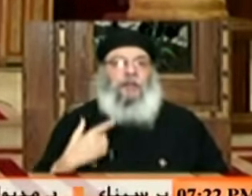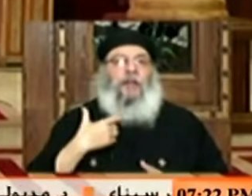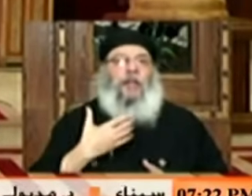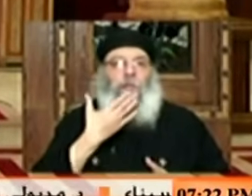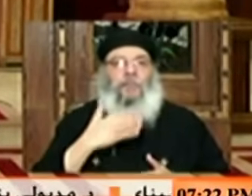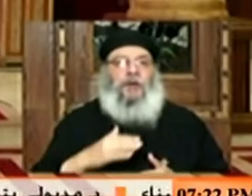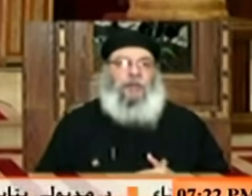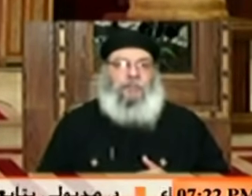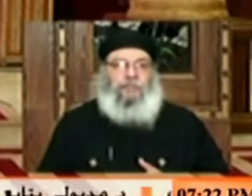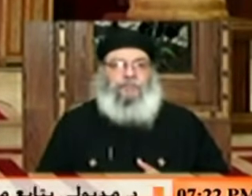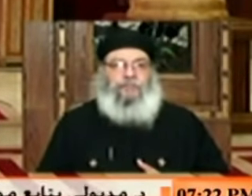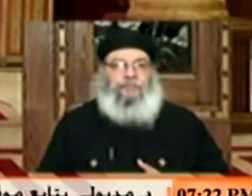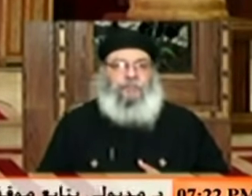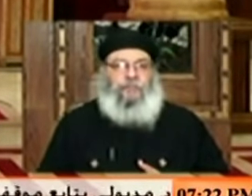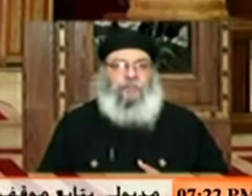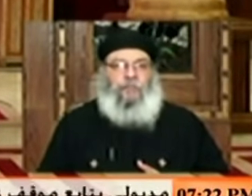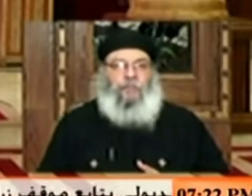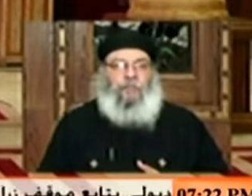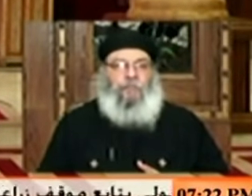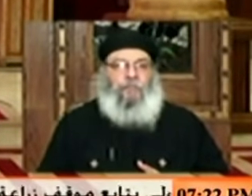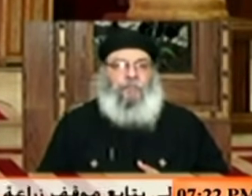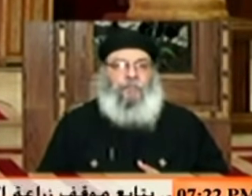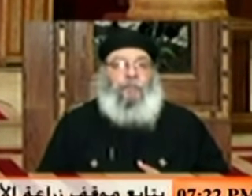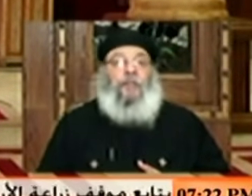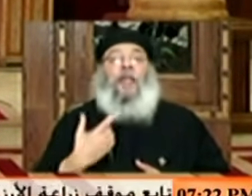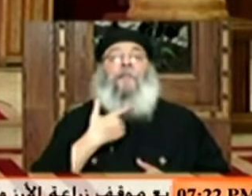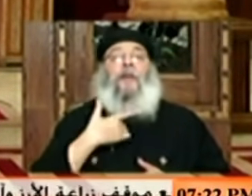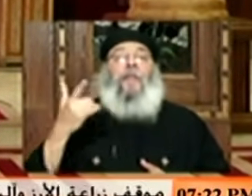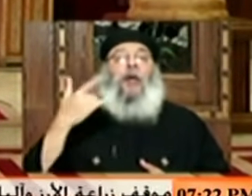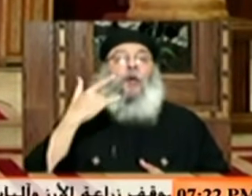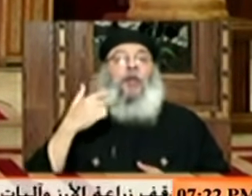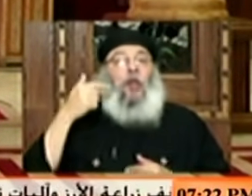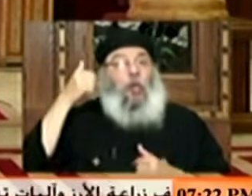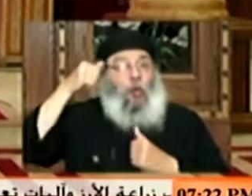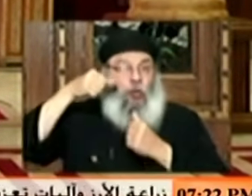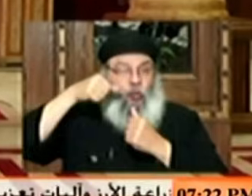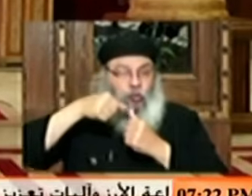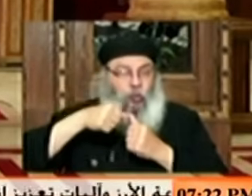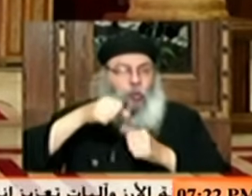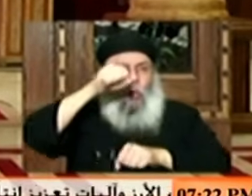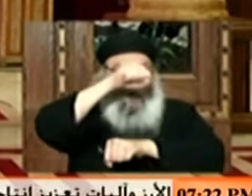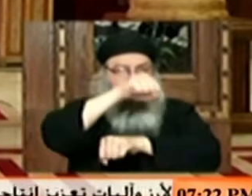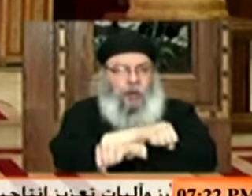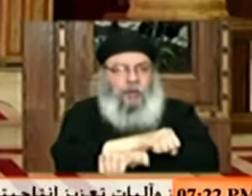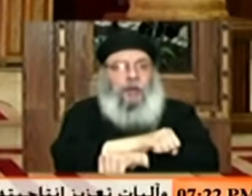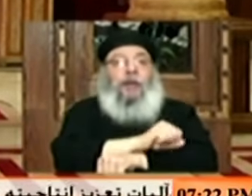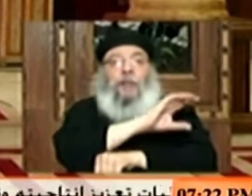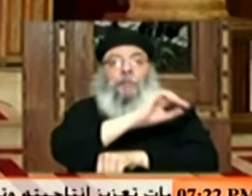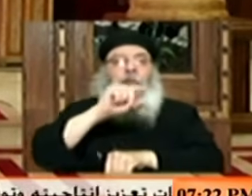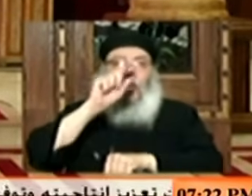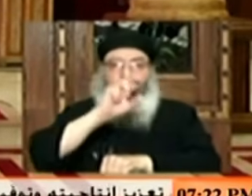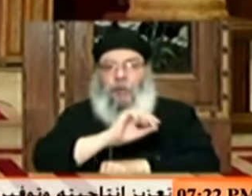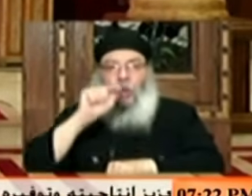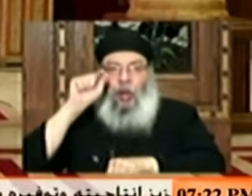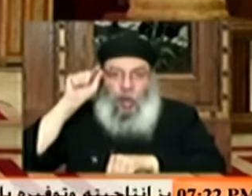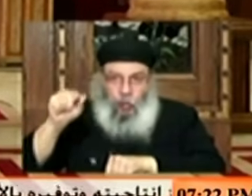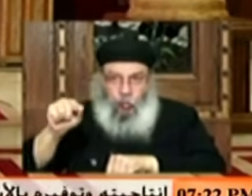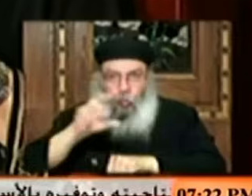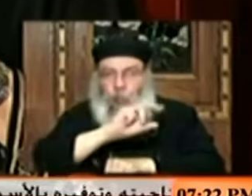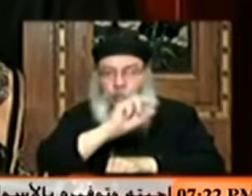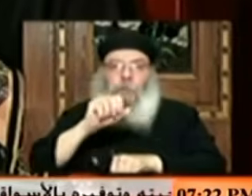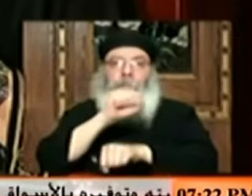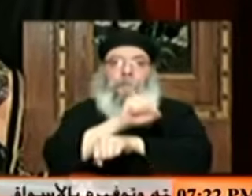لتثبت المحبه الاخويه اذكروا المقيدين كانكم مقيدون